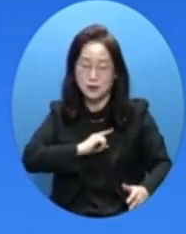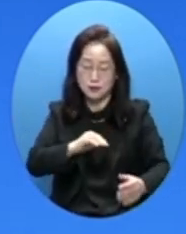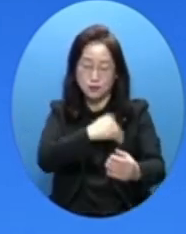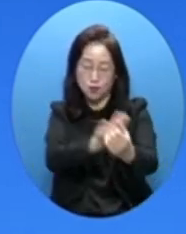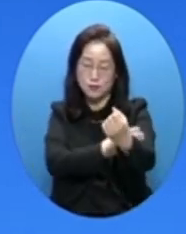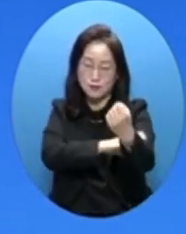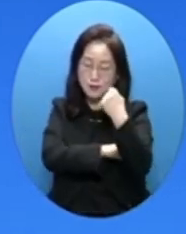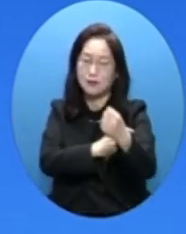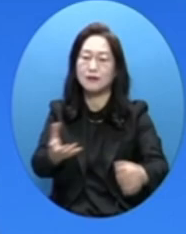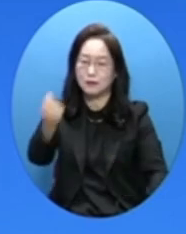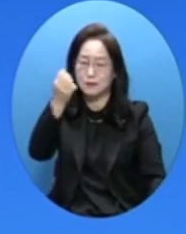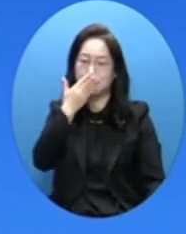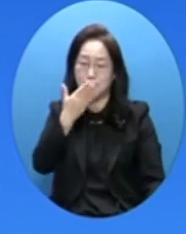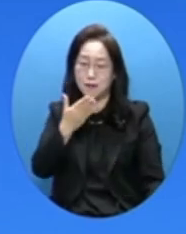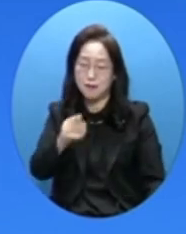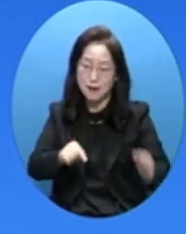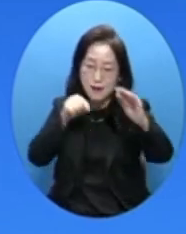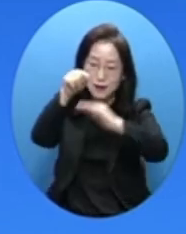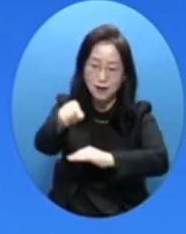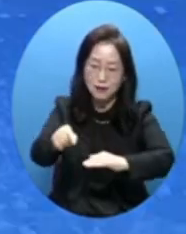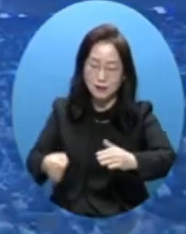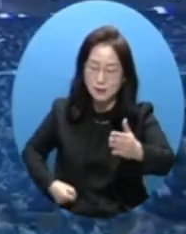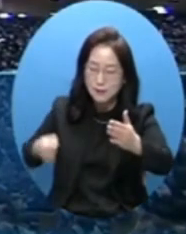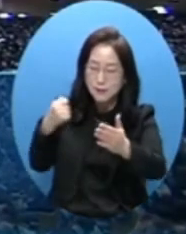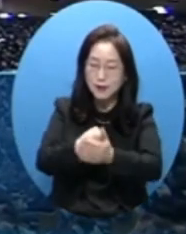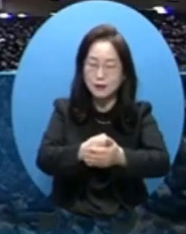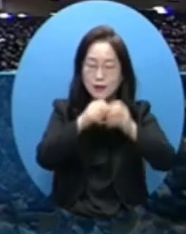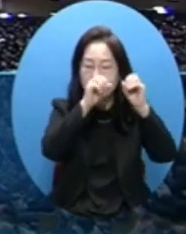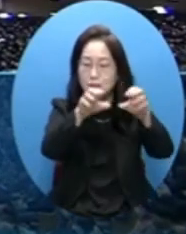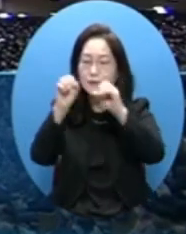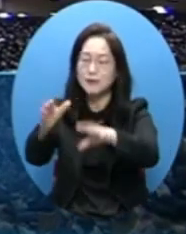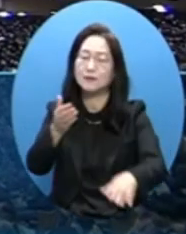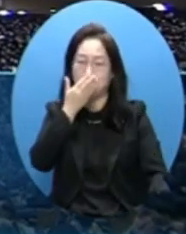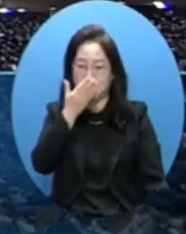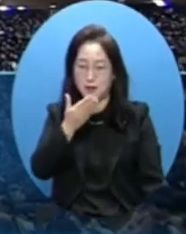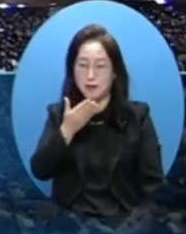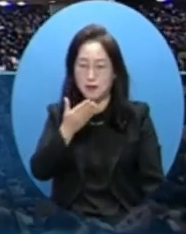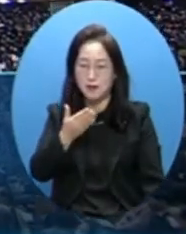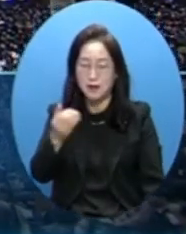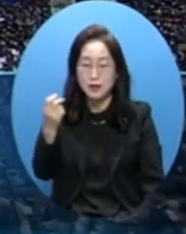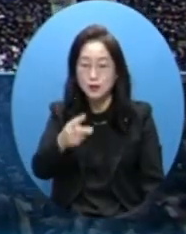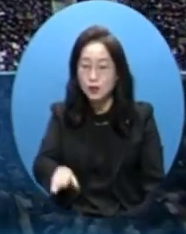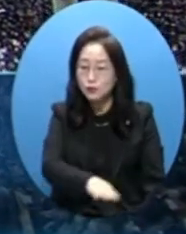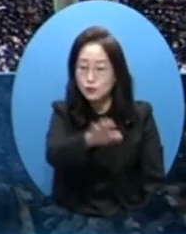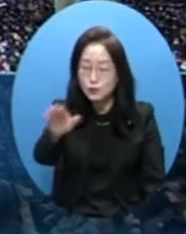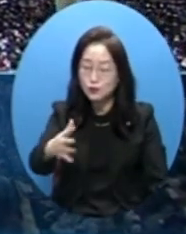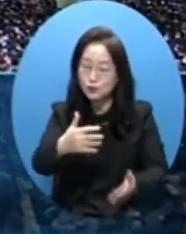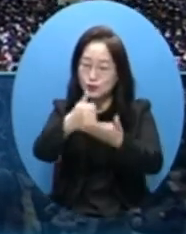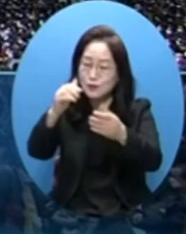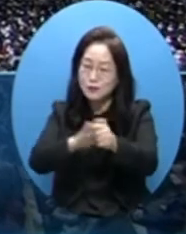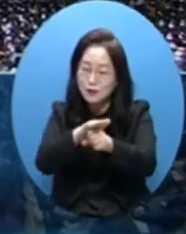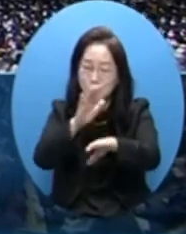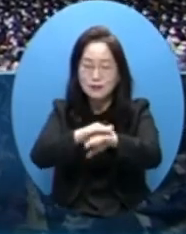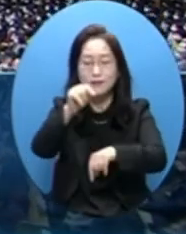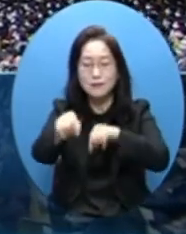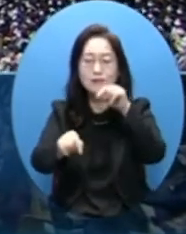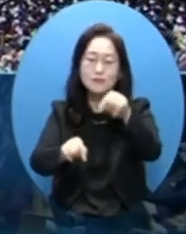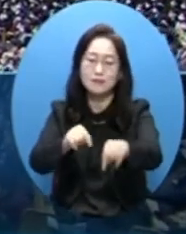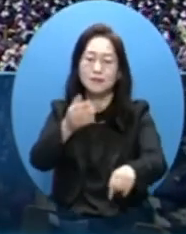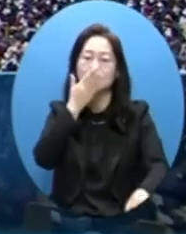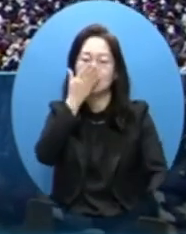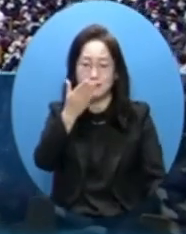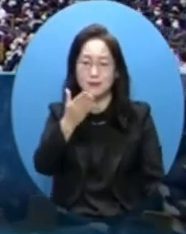말 때 우리 나가서 하나님의 말씀을 담배에 선포할 수 있게 되고 성령이 말 때 우리는 주의 사랑을 실천할 수 있게 되는